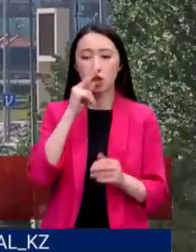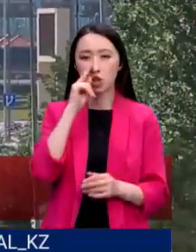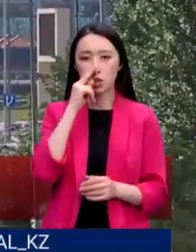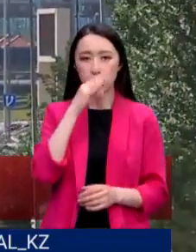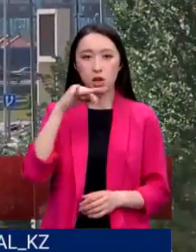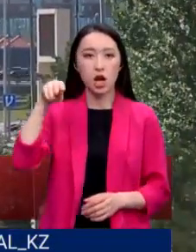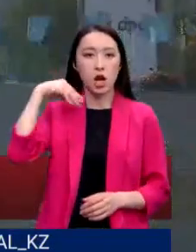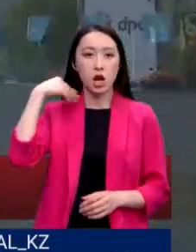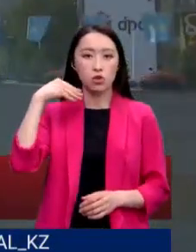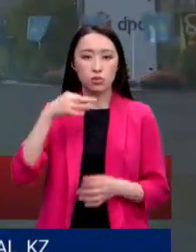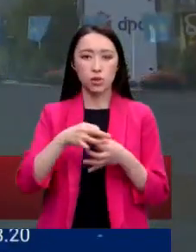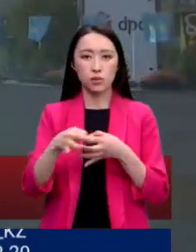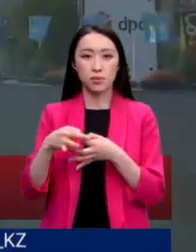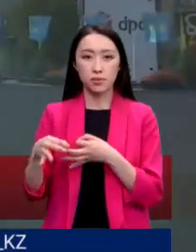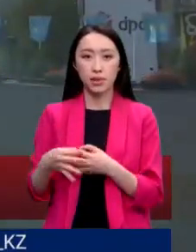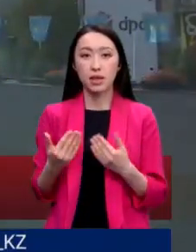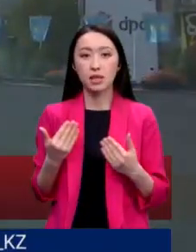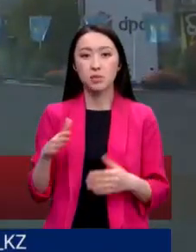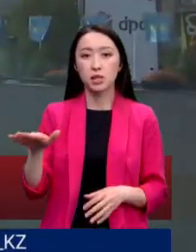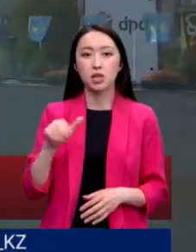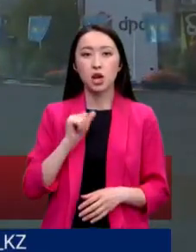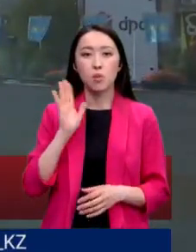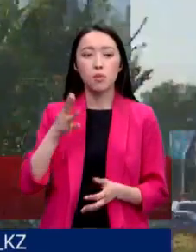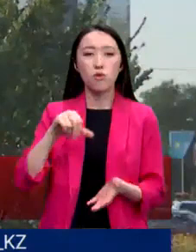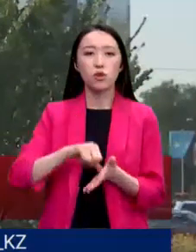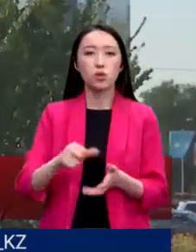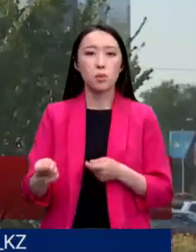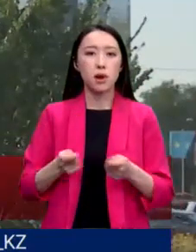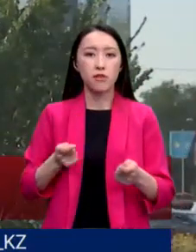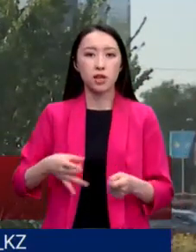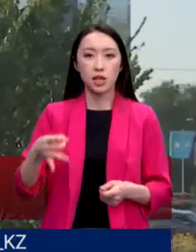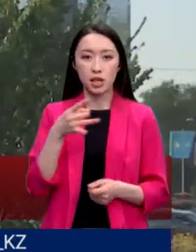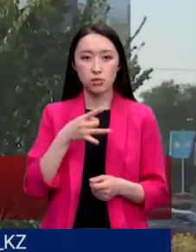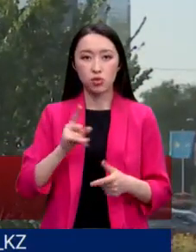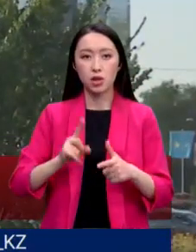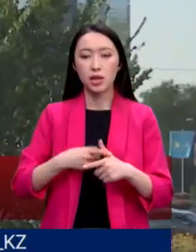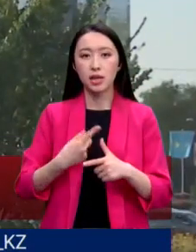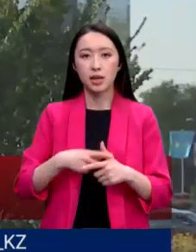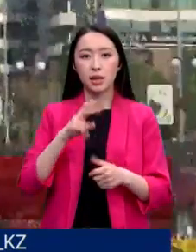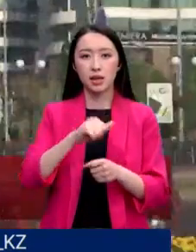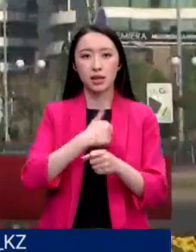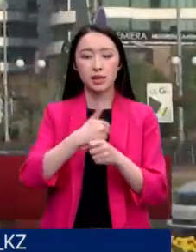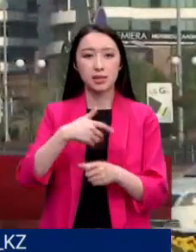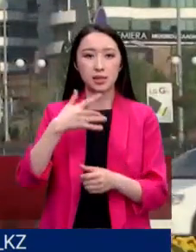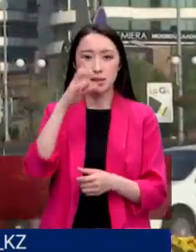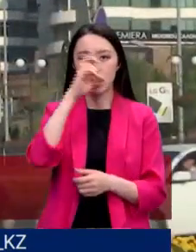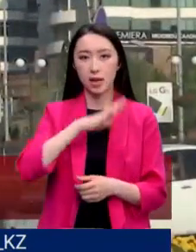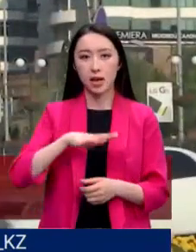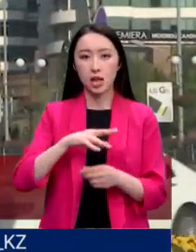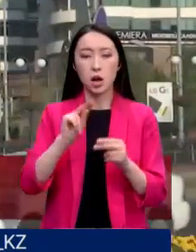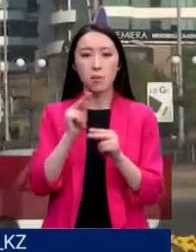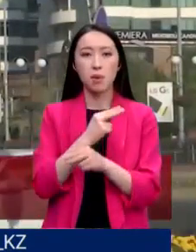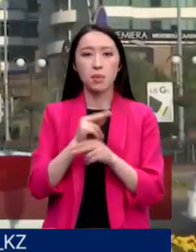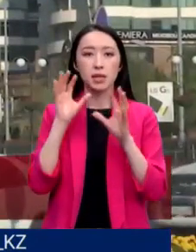и Актобе с пригородами. Теперь заемщиком будет выступать правительство республики или резидент страны. Поправки в соответствующий